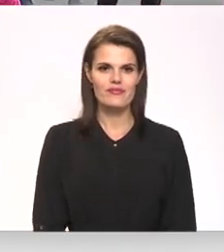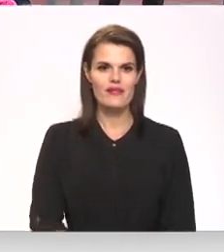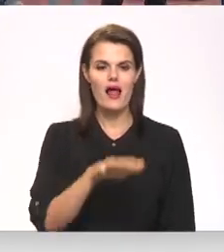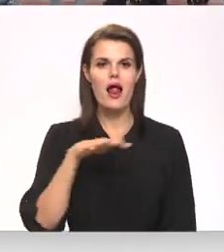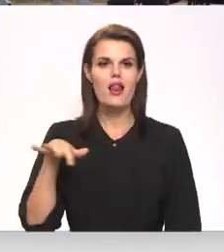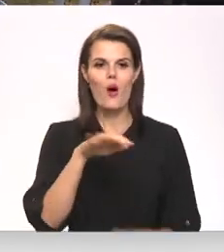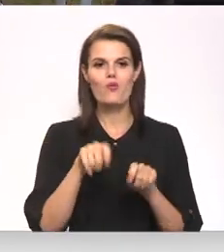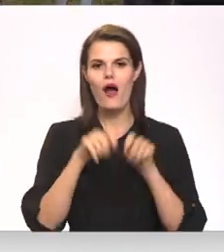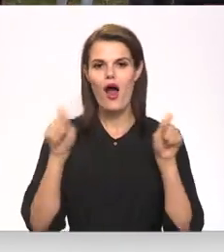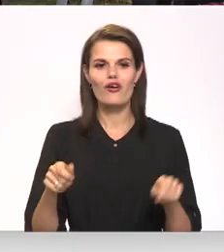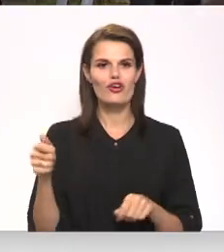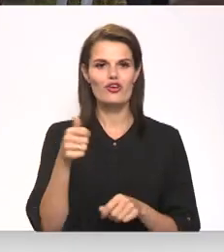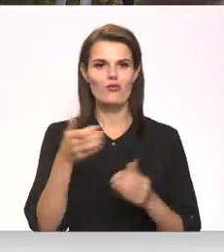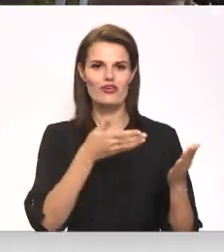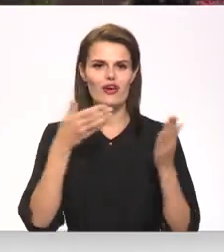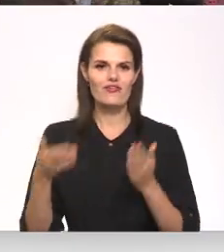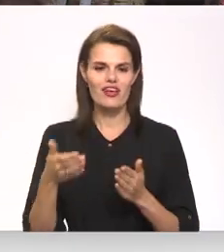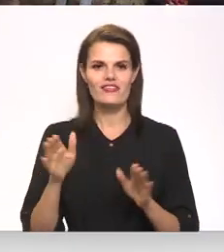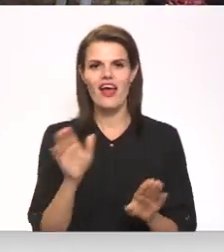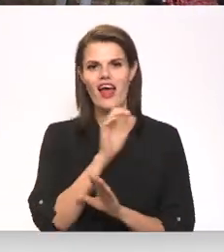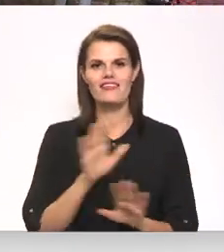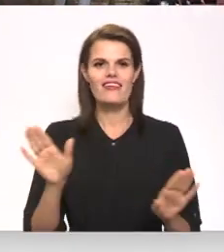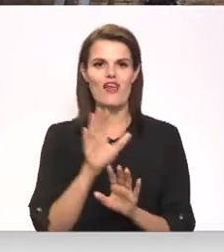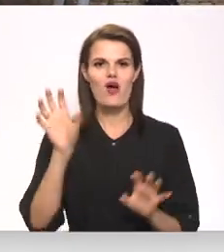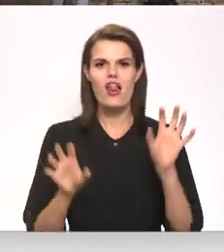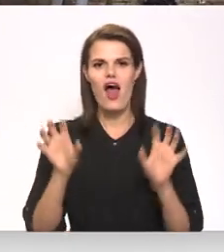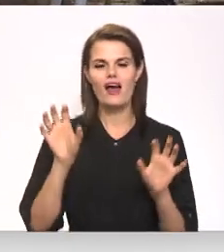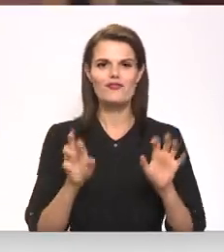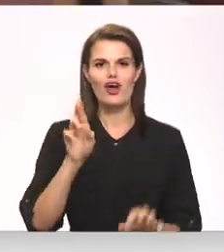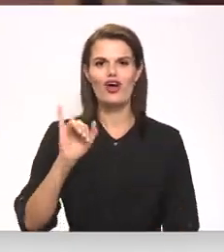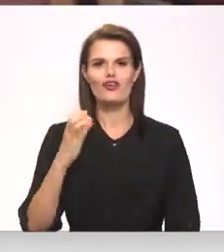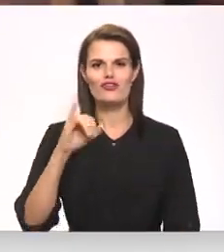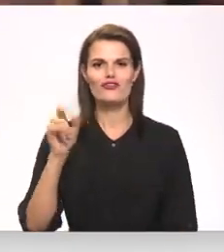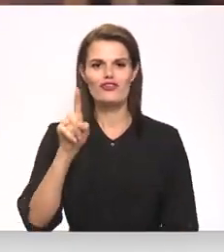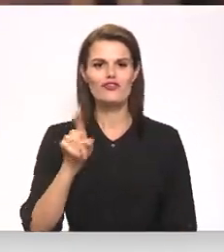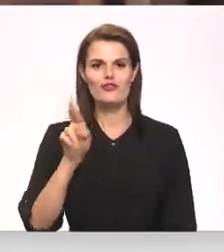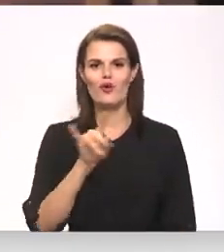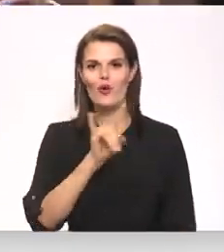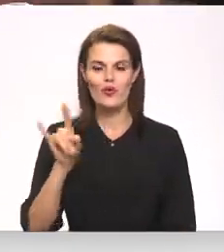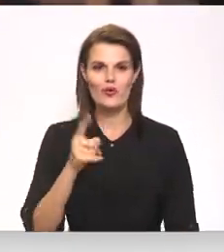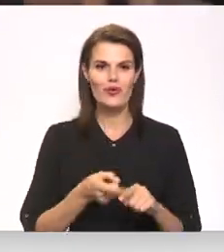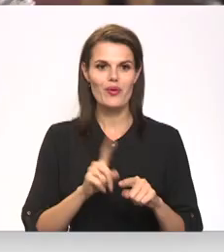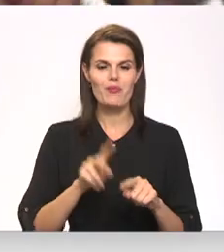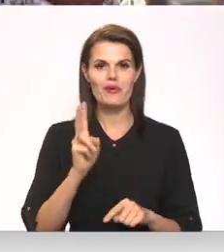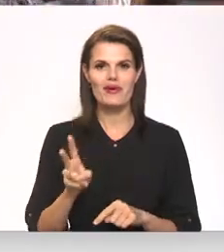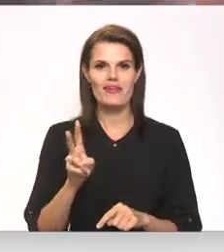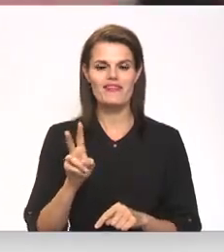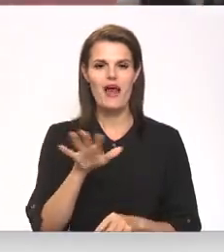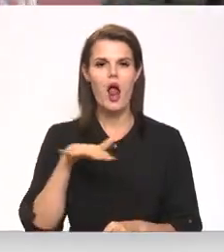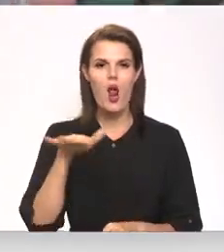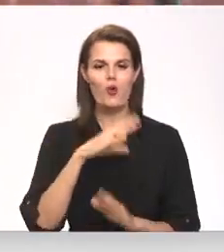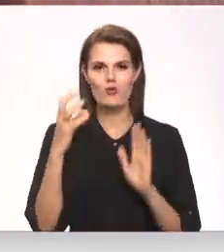Laukuma atklāšanas īpašais viesis ir dziedošais lācēns Ričijs Rū, jo arī laukuma simbols ir koši sarkans